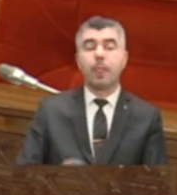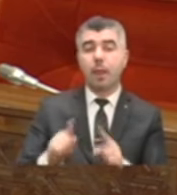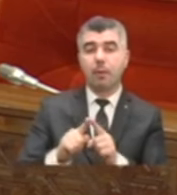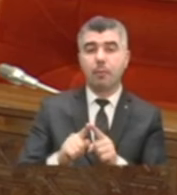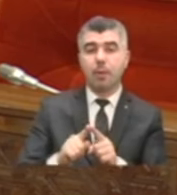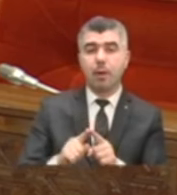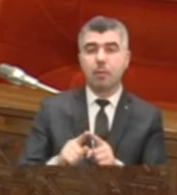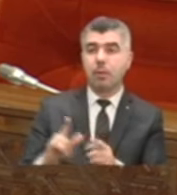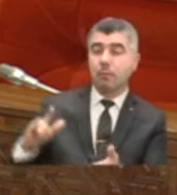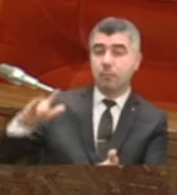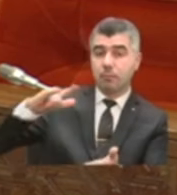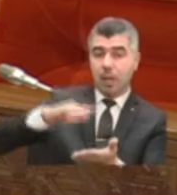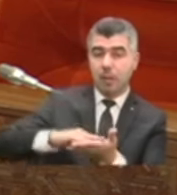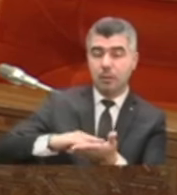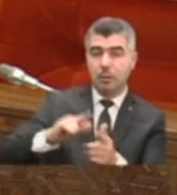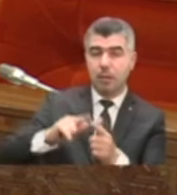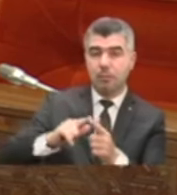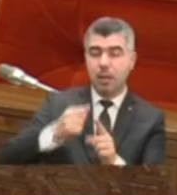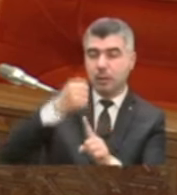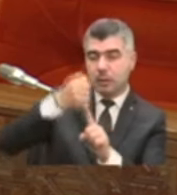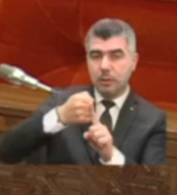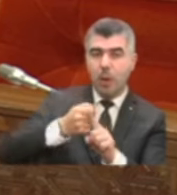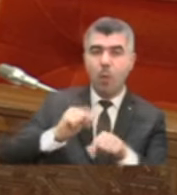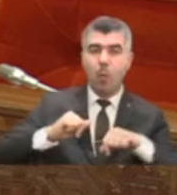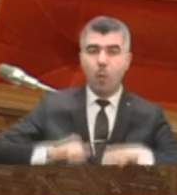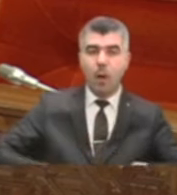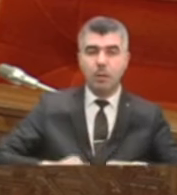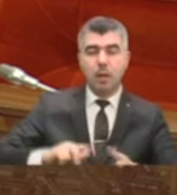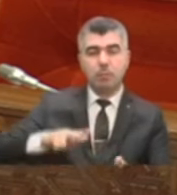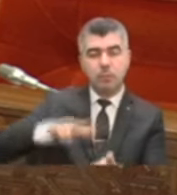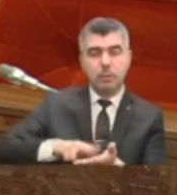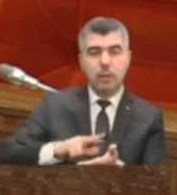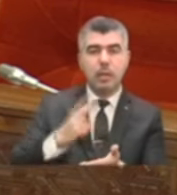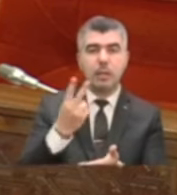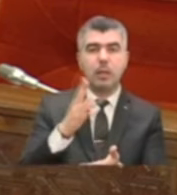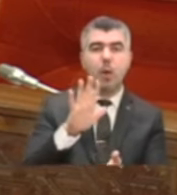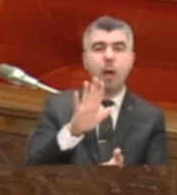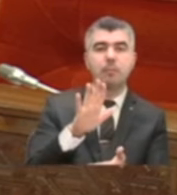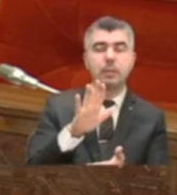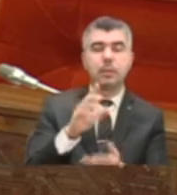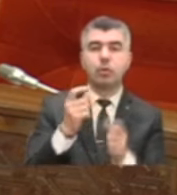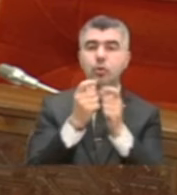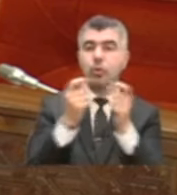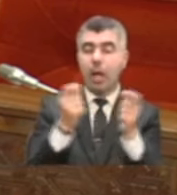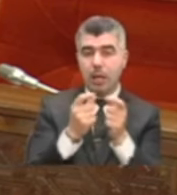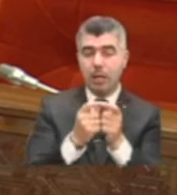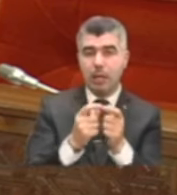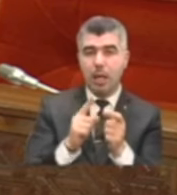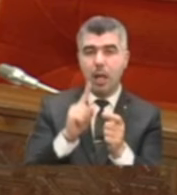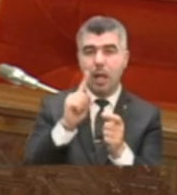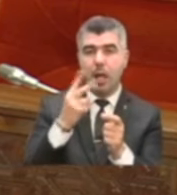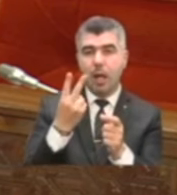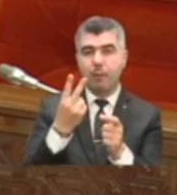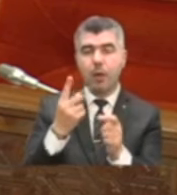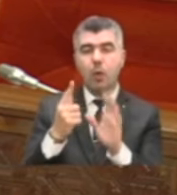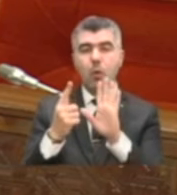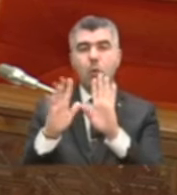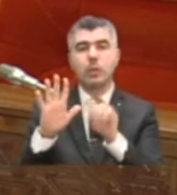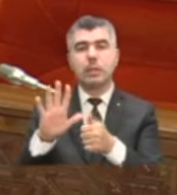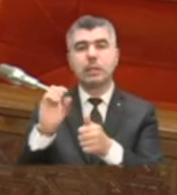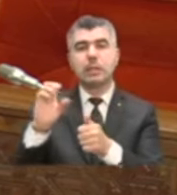النقل الجوي قامت الوزارة خلال موسم 2024 بالترخيص ل 52 شركة للطيران تتأمن 2060 رحلة أسبوعية